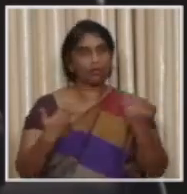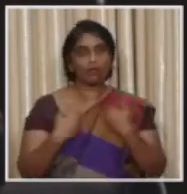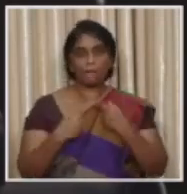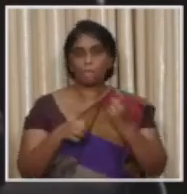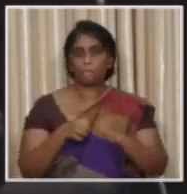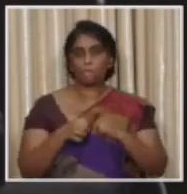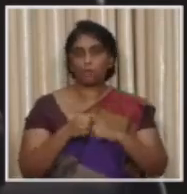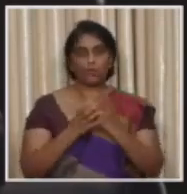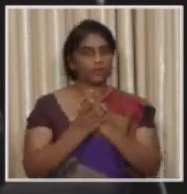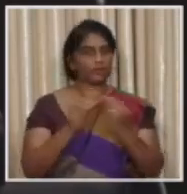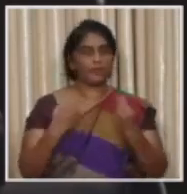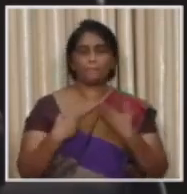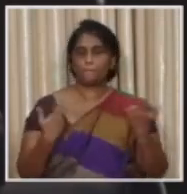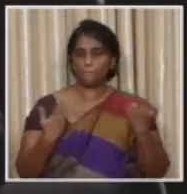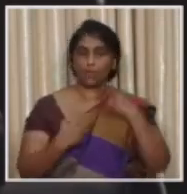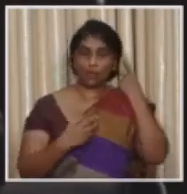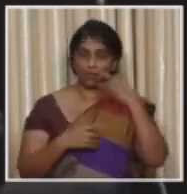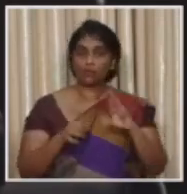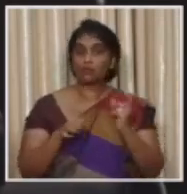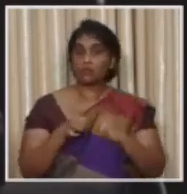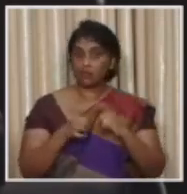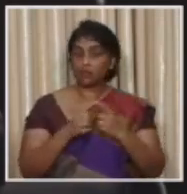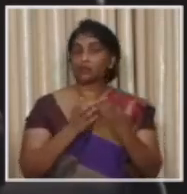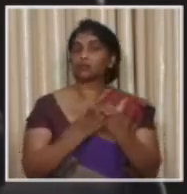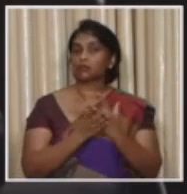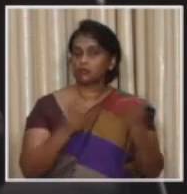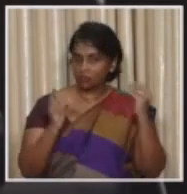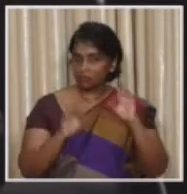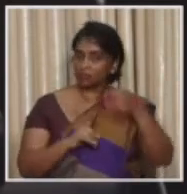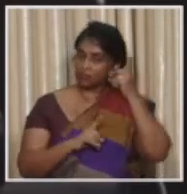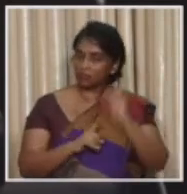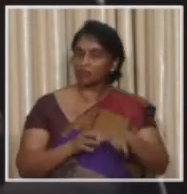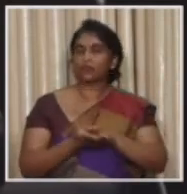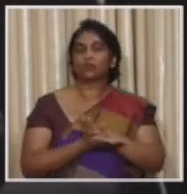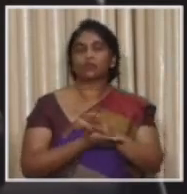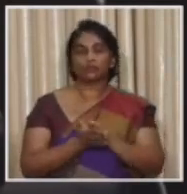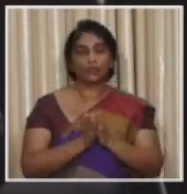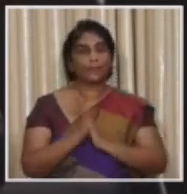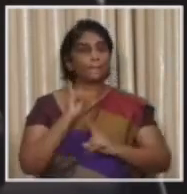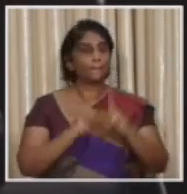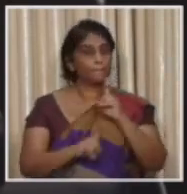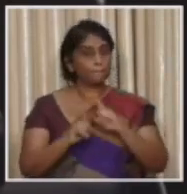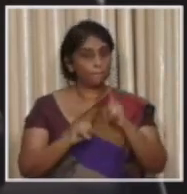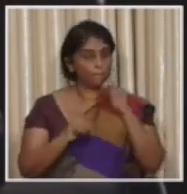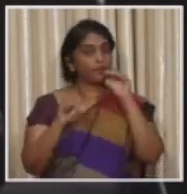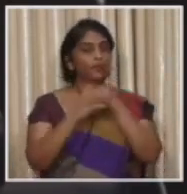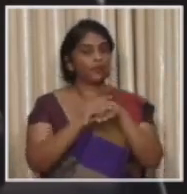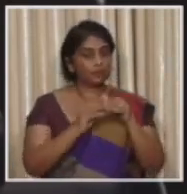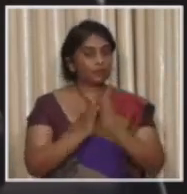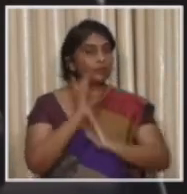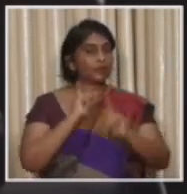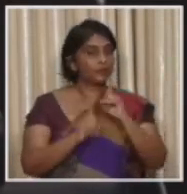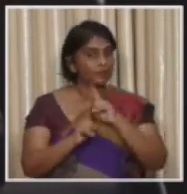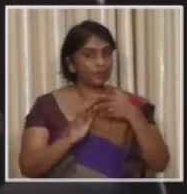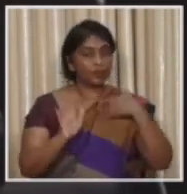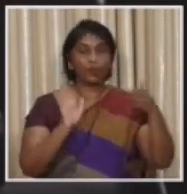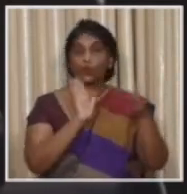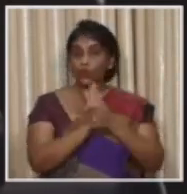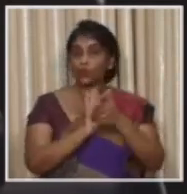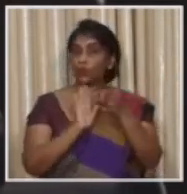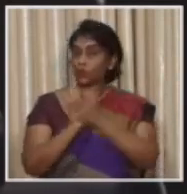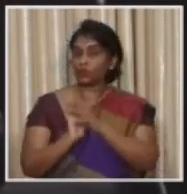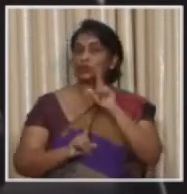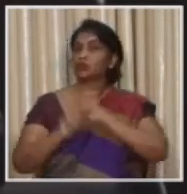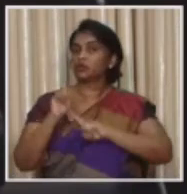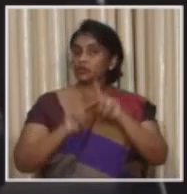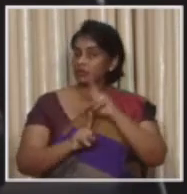ප්‍රශ්න ටික විසඳන්න බෑ. එනිසා මේ ප්‍රශ්න විසඳිය යුත්තේ පැහැදිලිව අමාත්‍යංශ මට්ටමින් අමාත්‍යංශත් එක්ක තමයි සාකච්ඡා කරලා